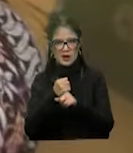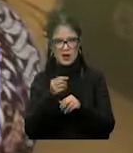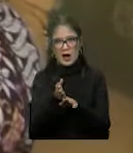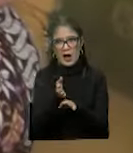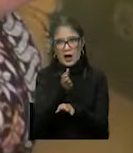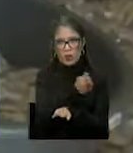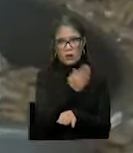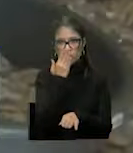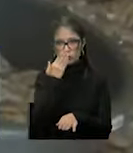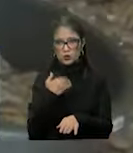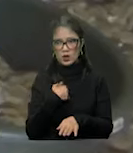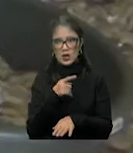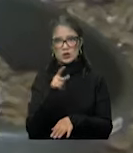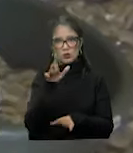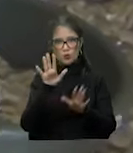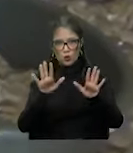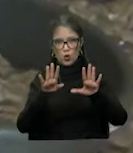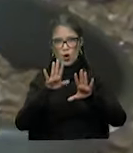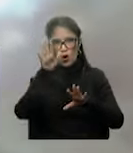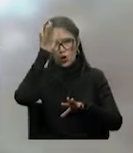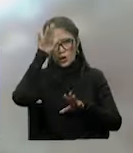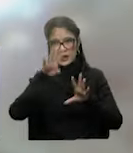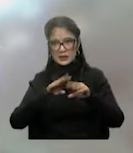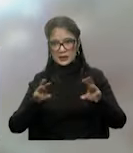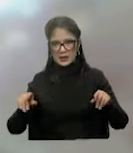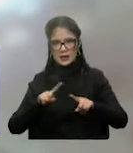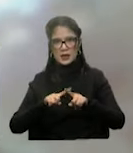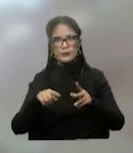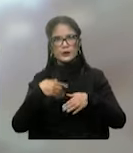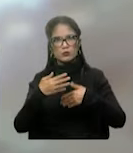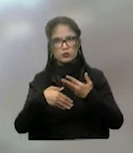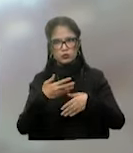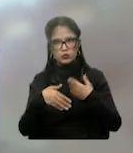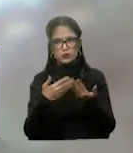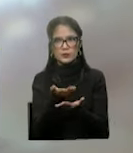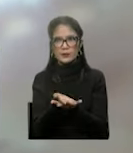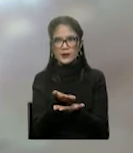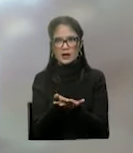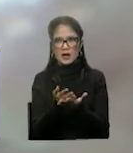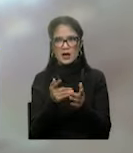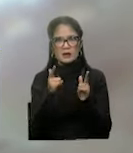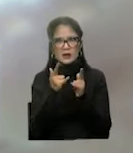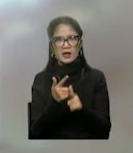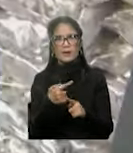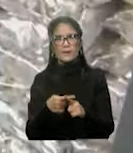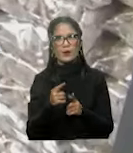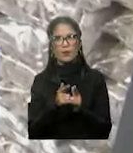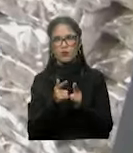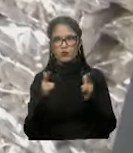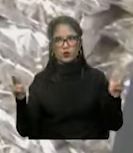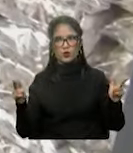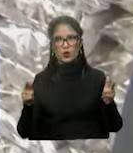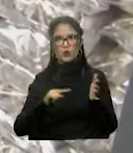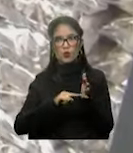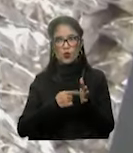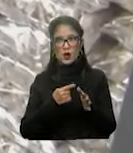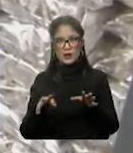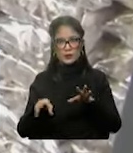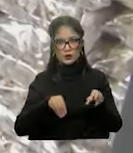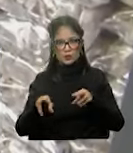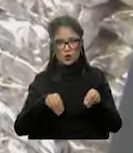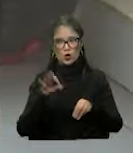memiliki 10 orang karyawan. Namun seiring waktu permintaan pasar semakin meningkat. Ia pun mulai merekrut orang tua murid